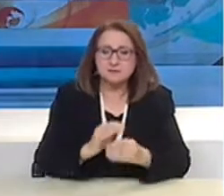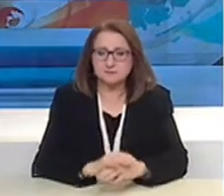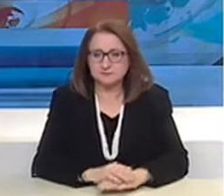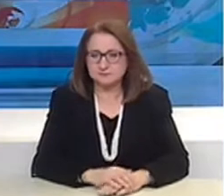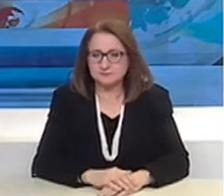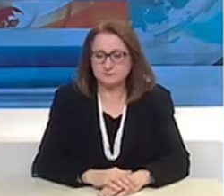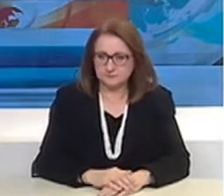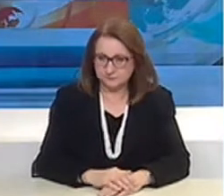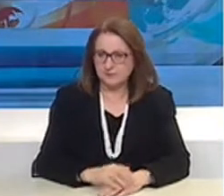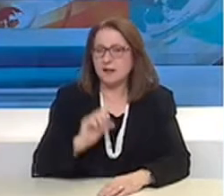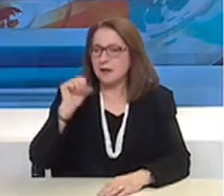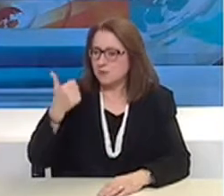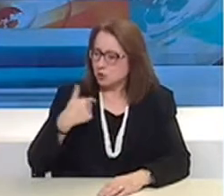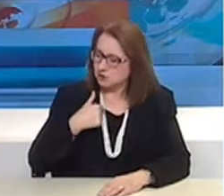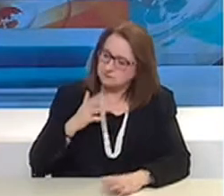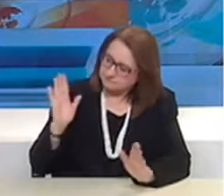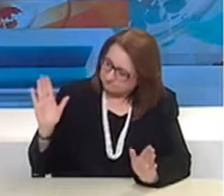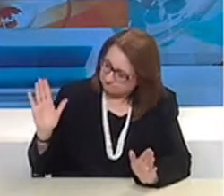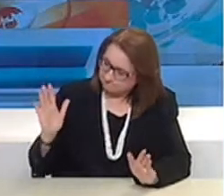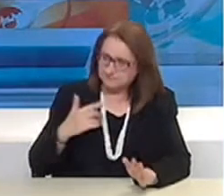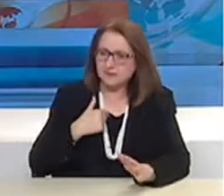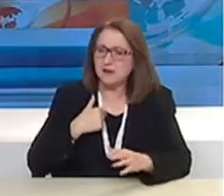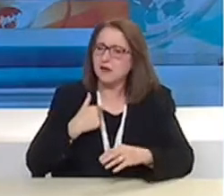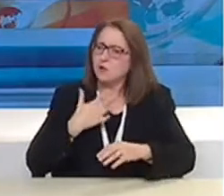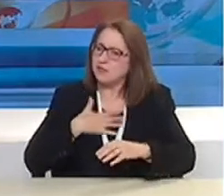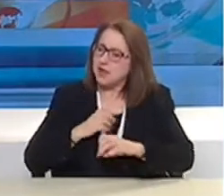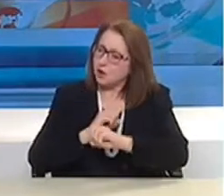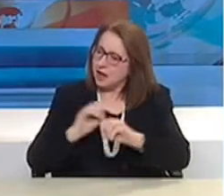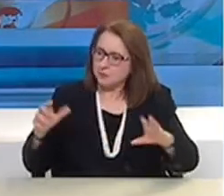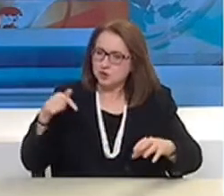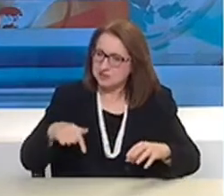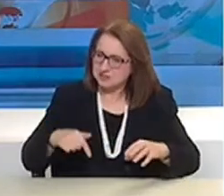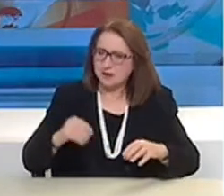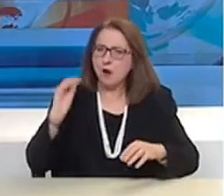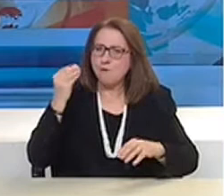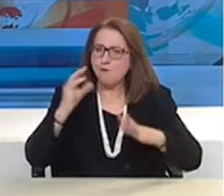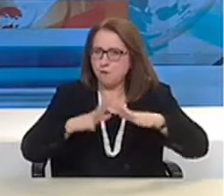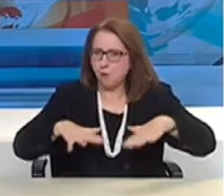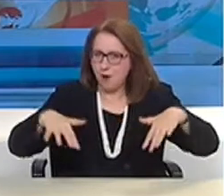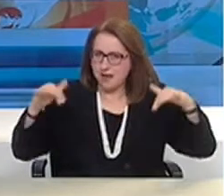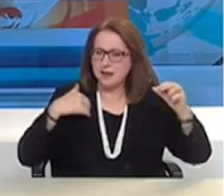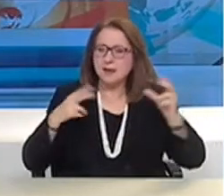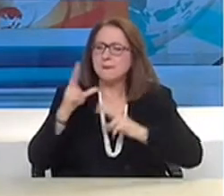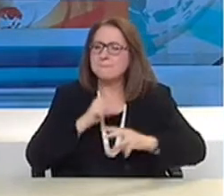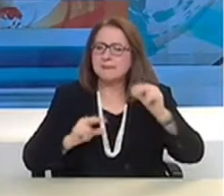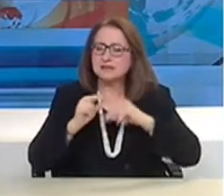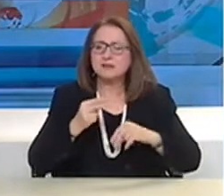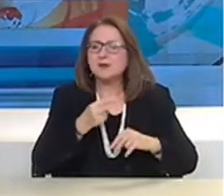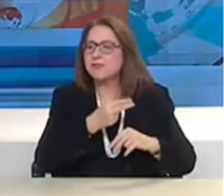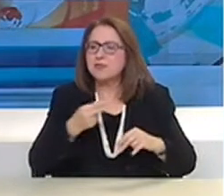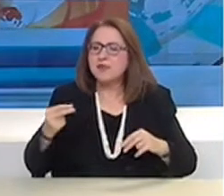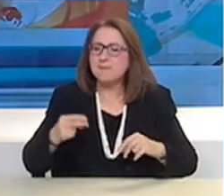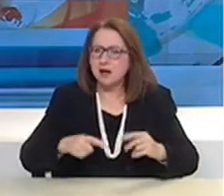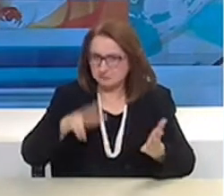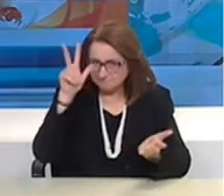Επιτρέψτε μου καταρχήν να ενημερώσω, επειδή σήμερα είχαμε μία συζήτηση στην Ολομέλεια της Βουλής που αφορούσε την κύρωση με νόμο